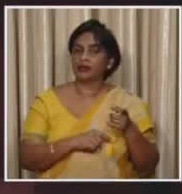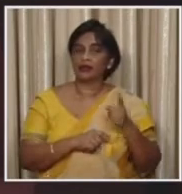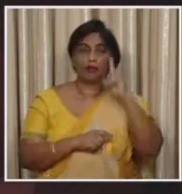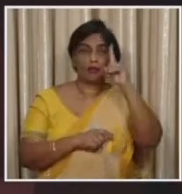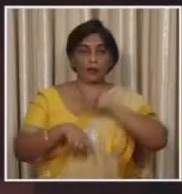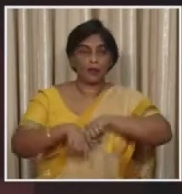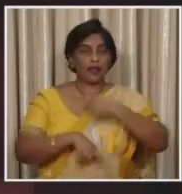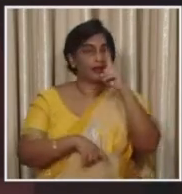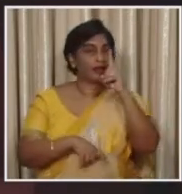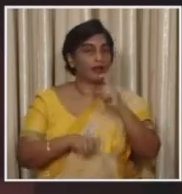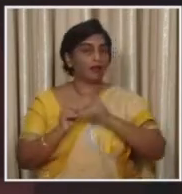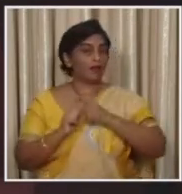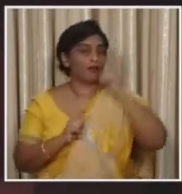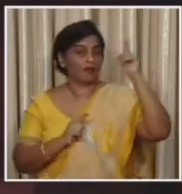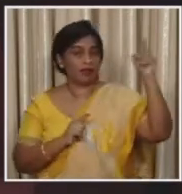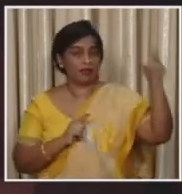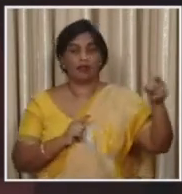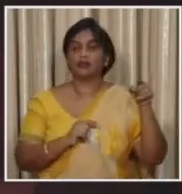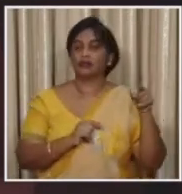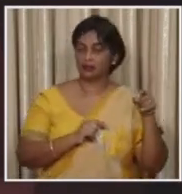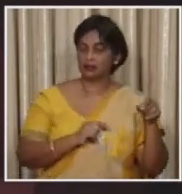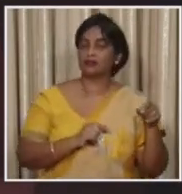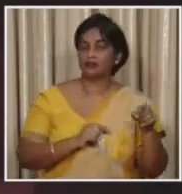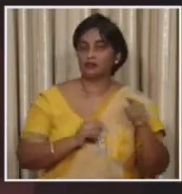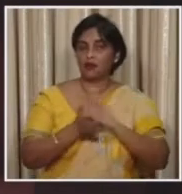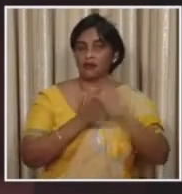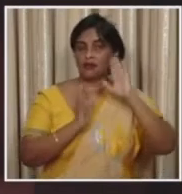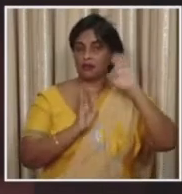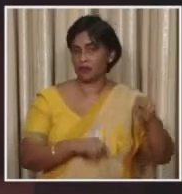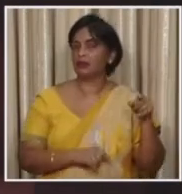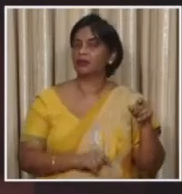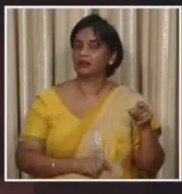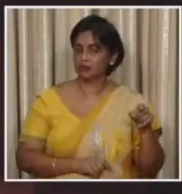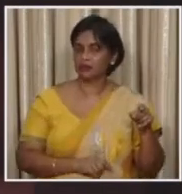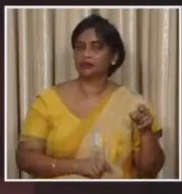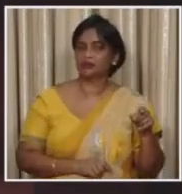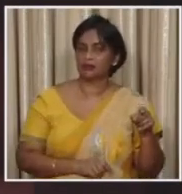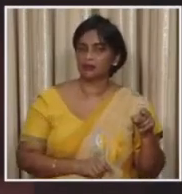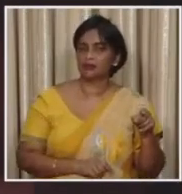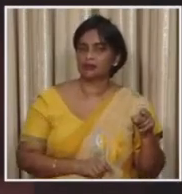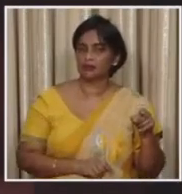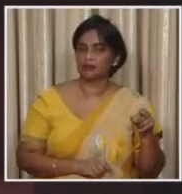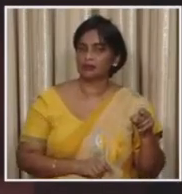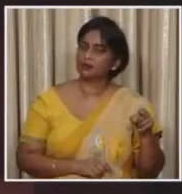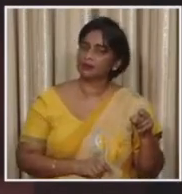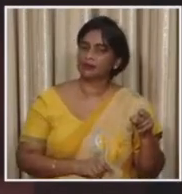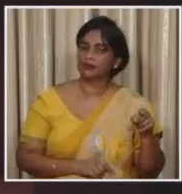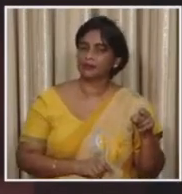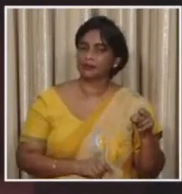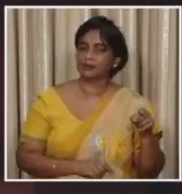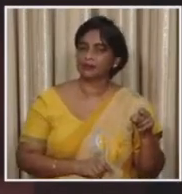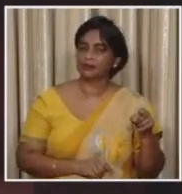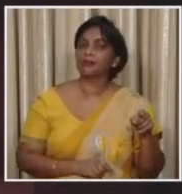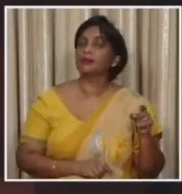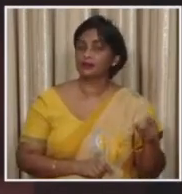1.5 hours පැය එකහමාරක දුර ප්‍රමාණයක තිබෙනවයි කියන එක ඇත්ත වශයෙන්ම